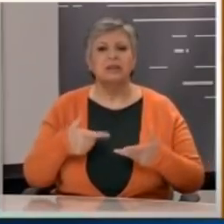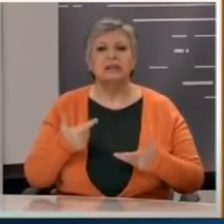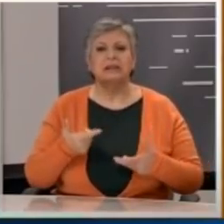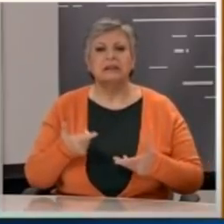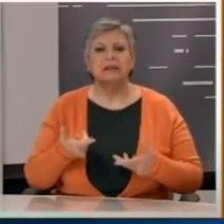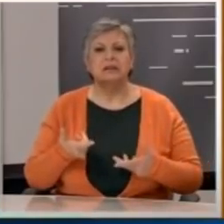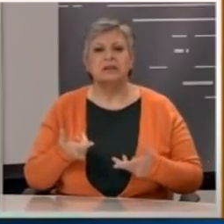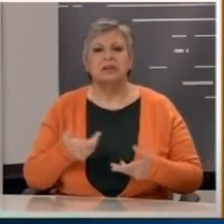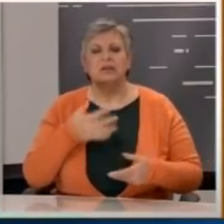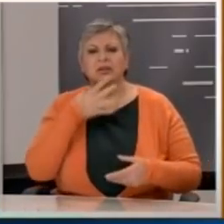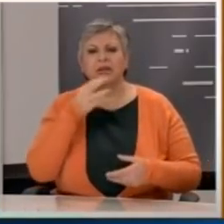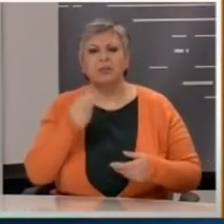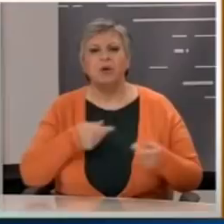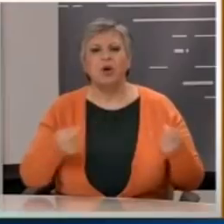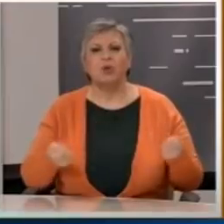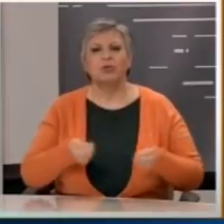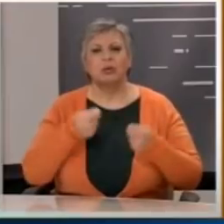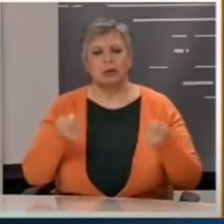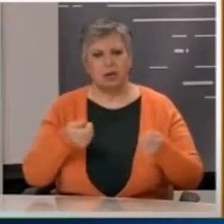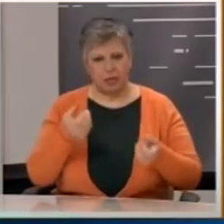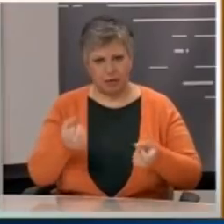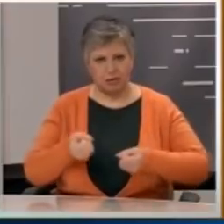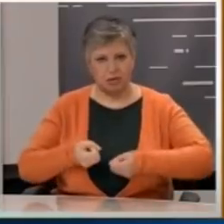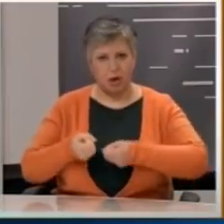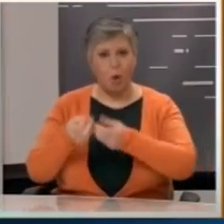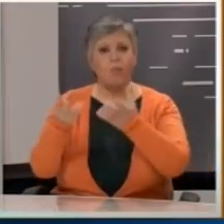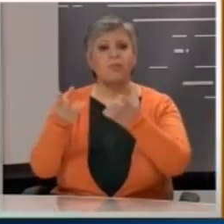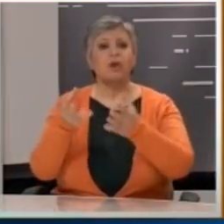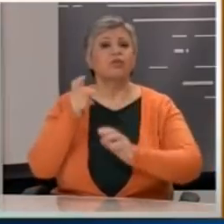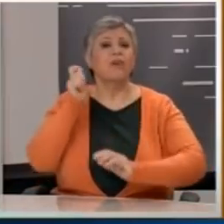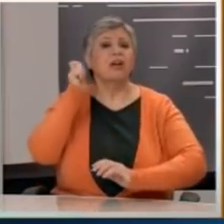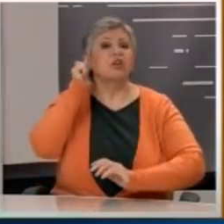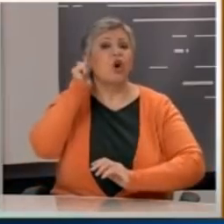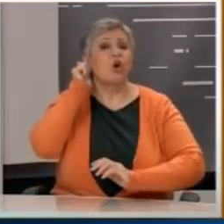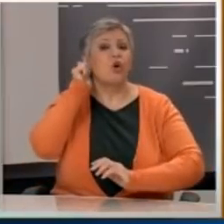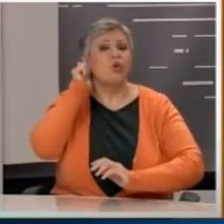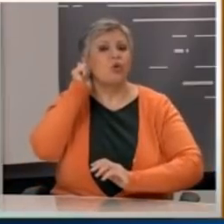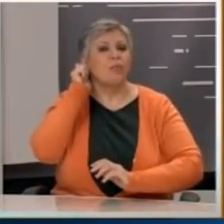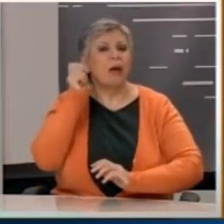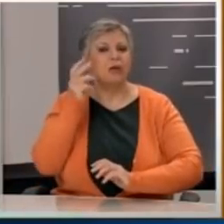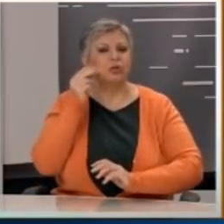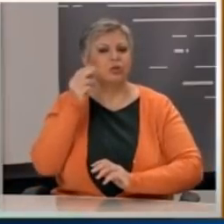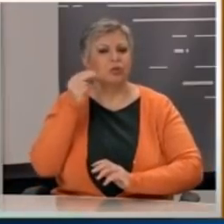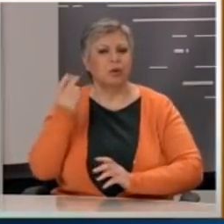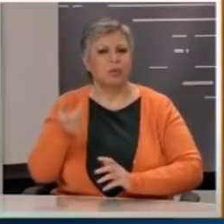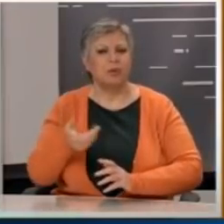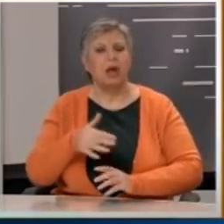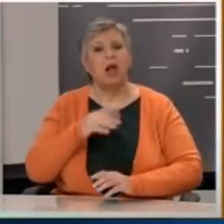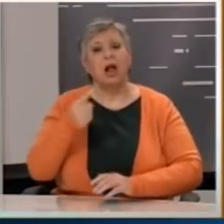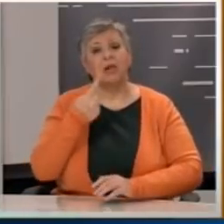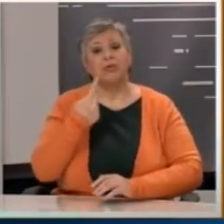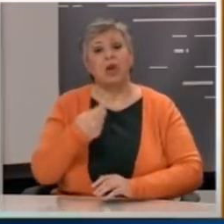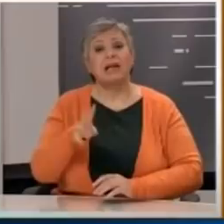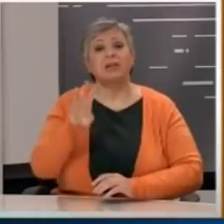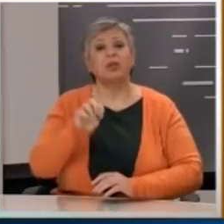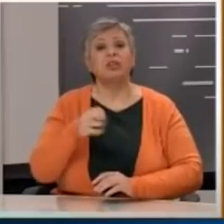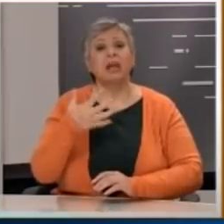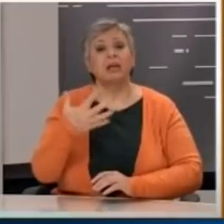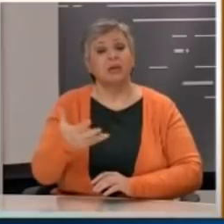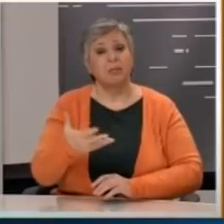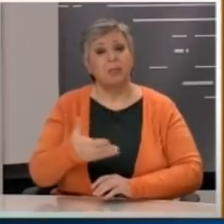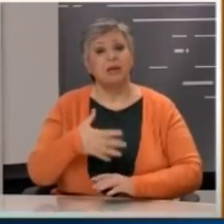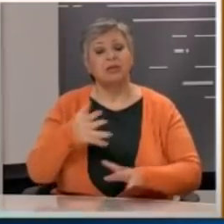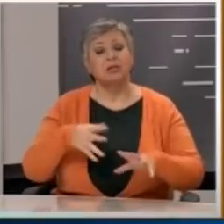σημαίνει ότι το δίνετε το όνομα εκεί, και το δίνετε για να τελειώσει, αφού 145 λαοί το